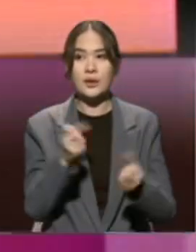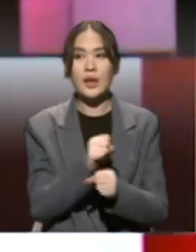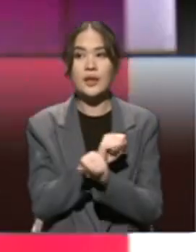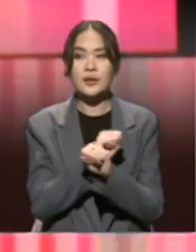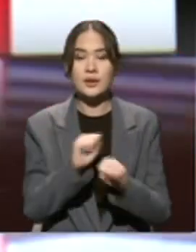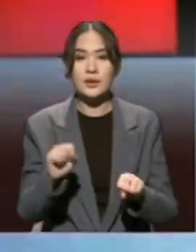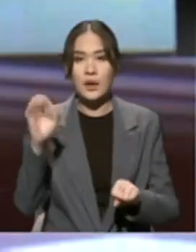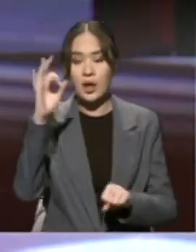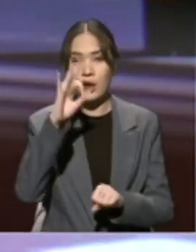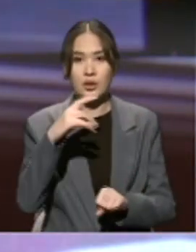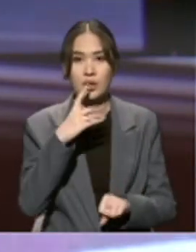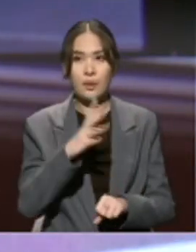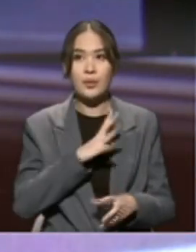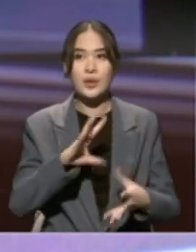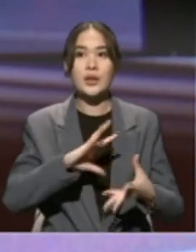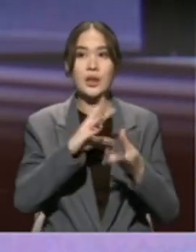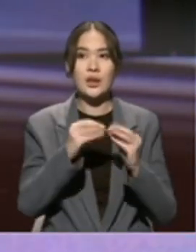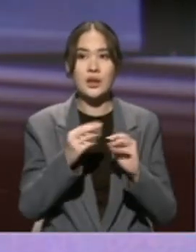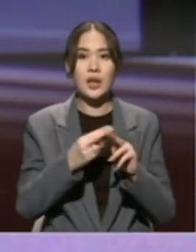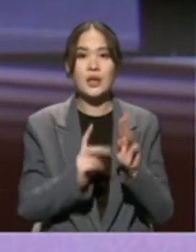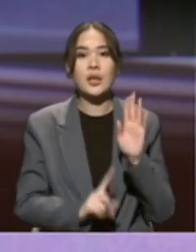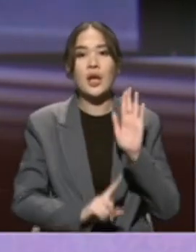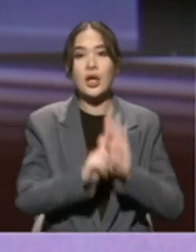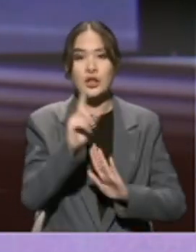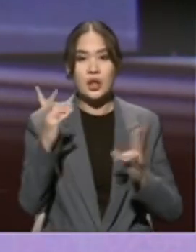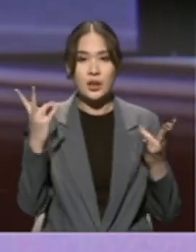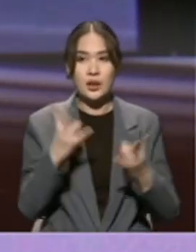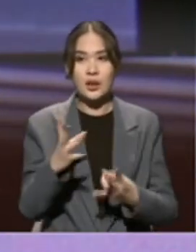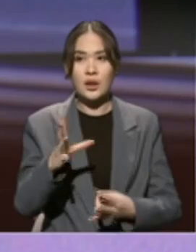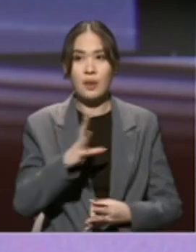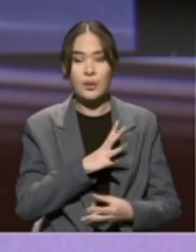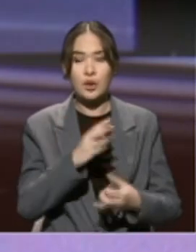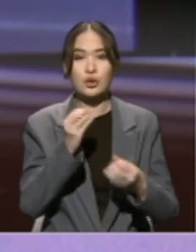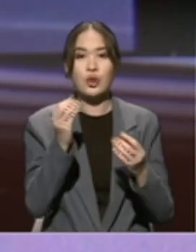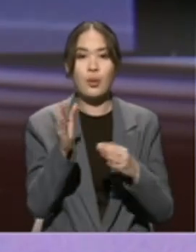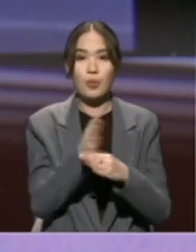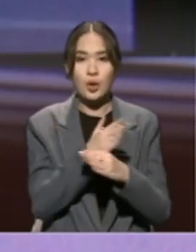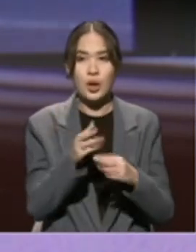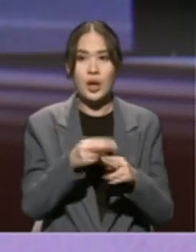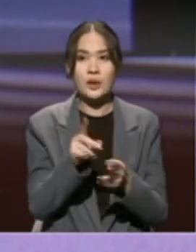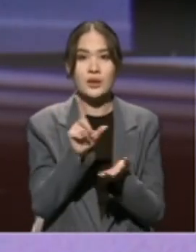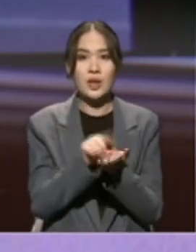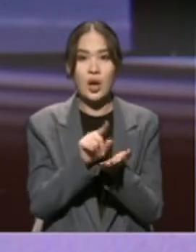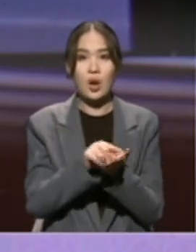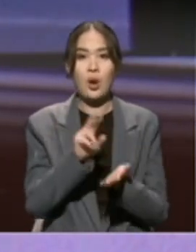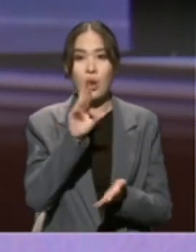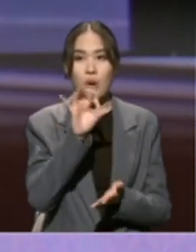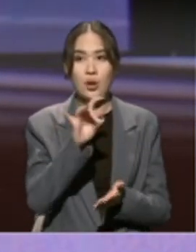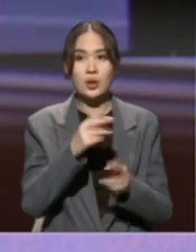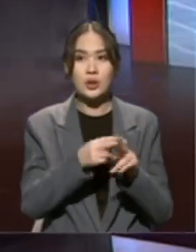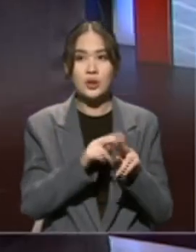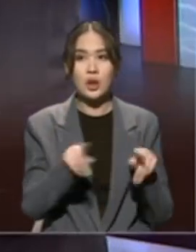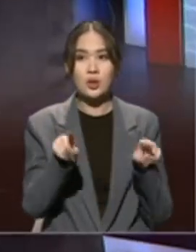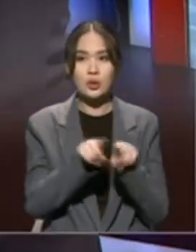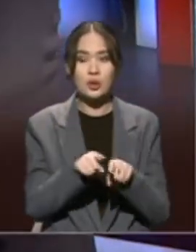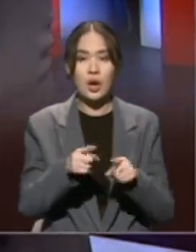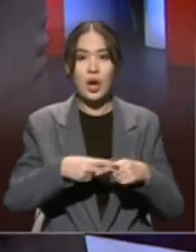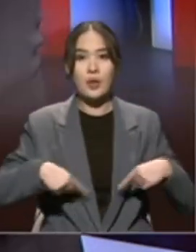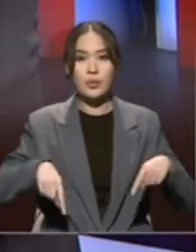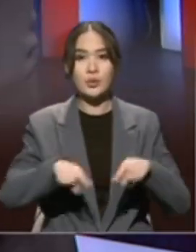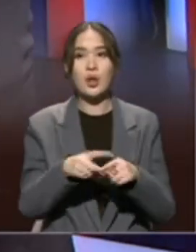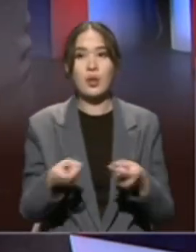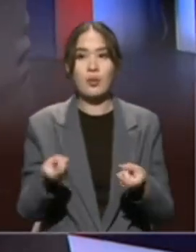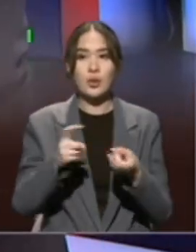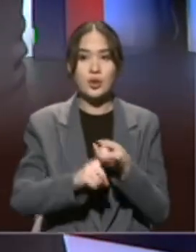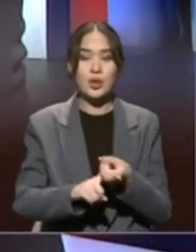болмайды дегенде, мысалы, негізі ол нәрсені әу баста жасау керек еді. Одан бөлек мына зейнетақы қорындағы ақша бар ғой. Сол кезде де аймақтар бойынша